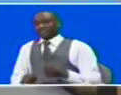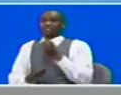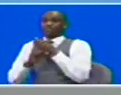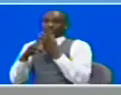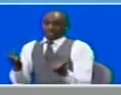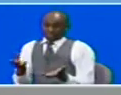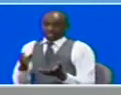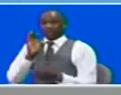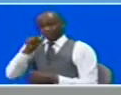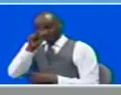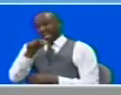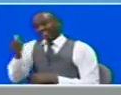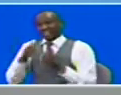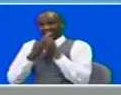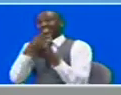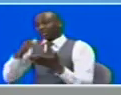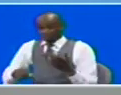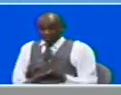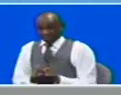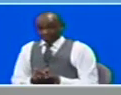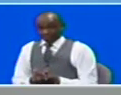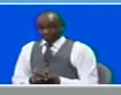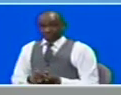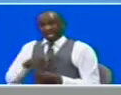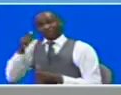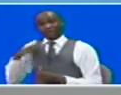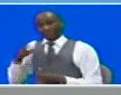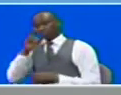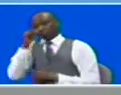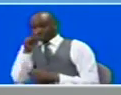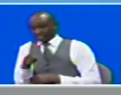kuna viongozi wengine wanasema ya kwamba kuna watu wanatumia hii